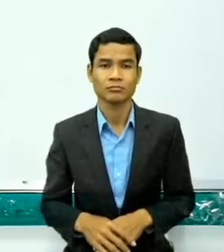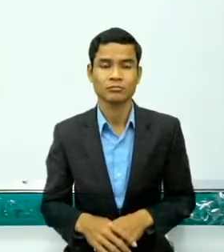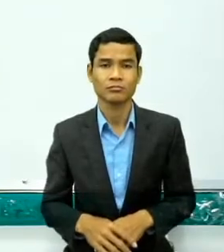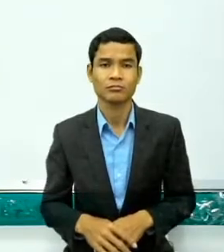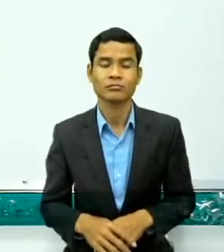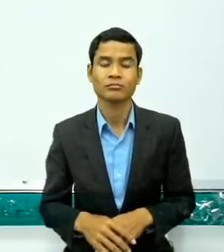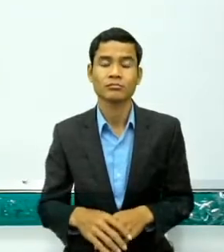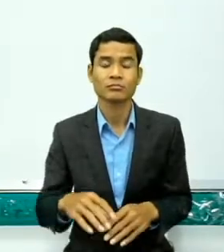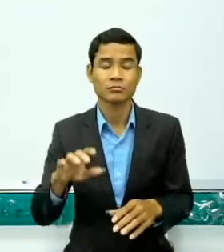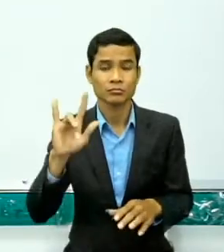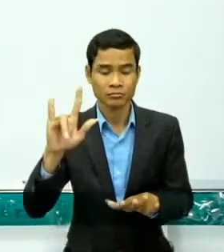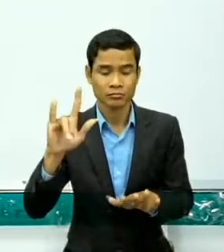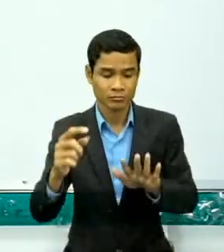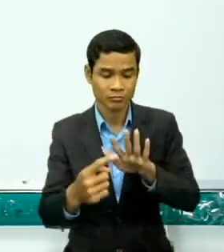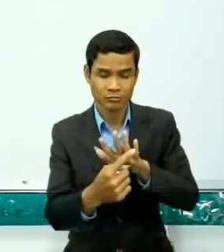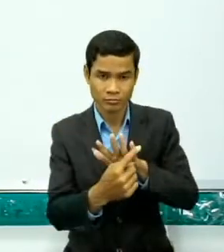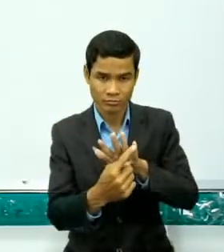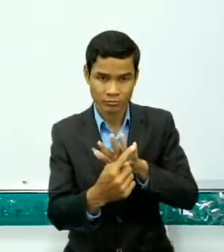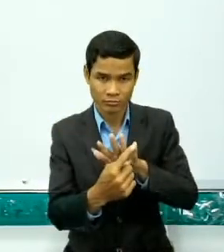បើ